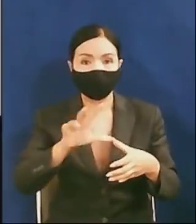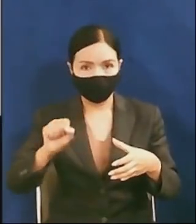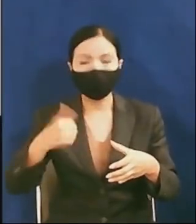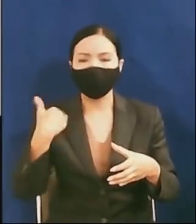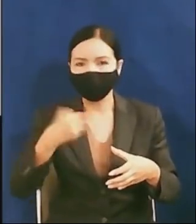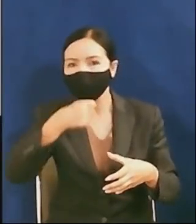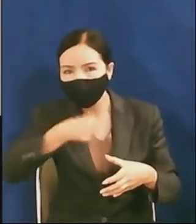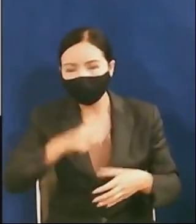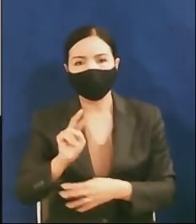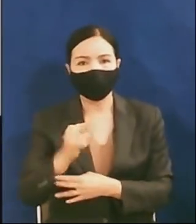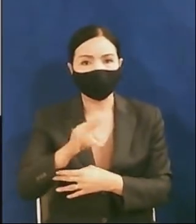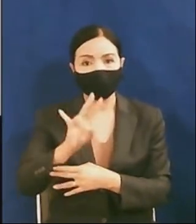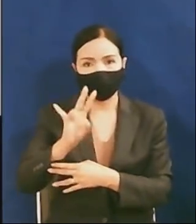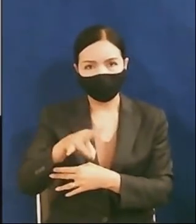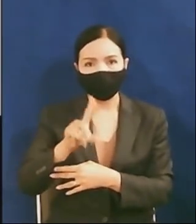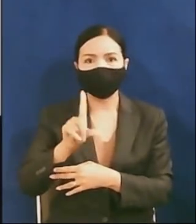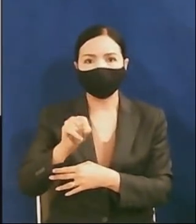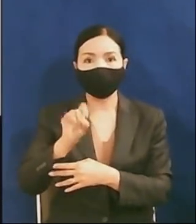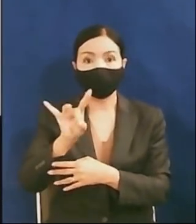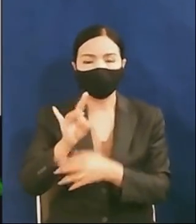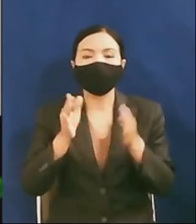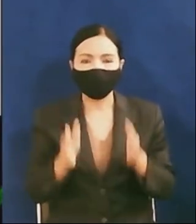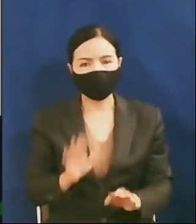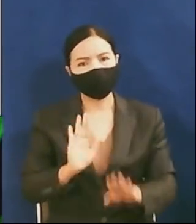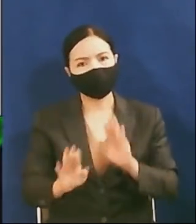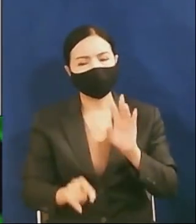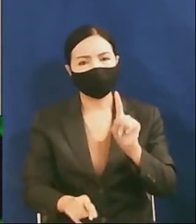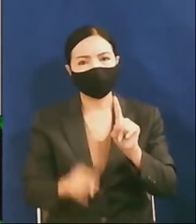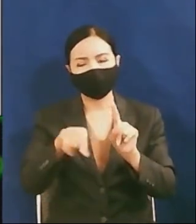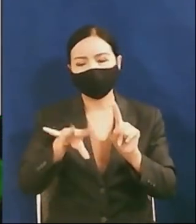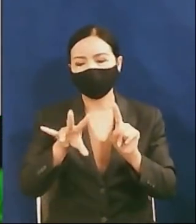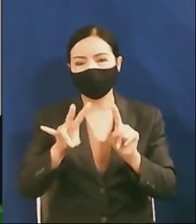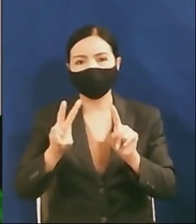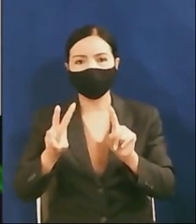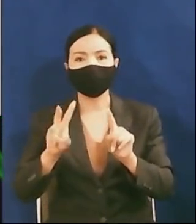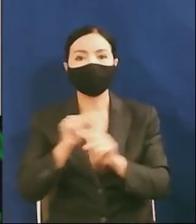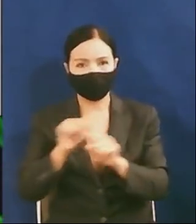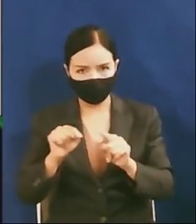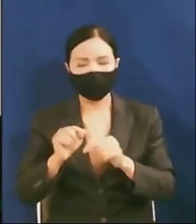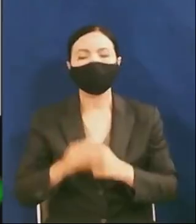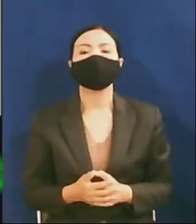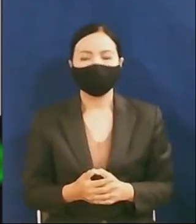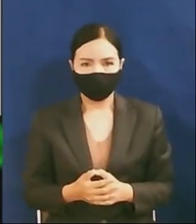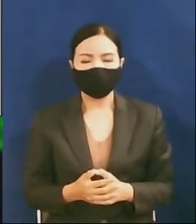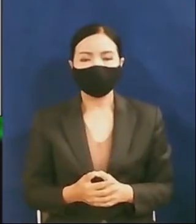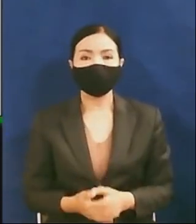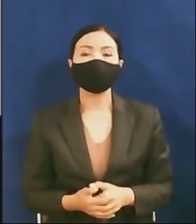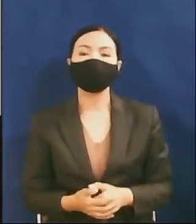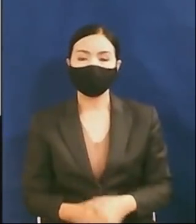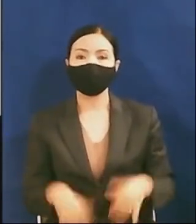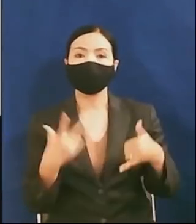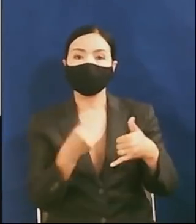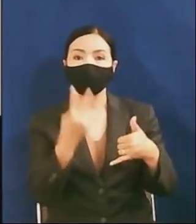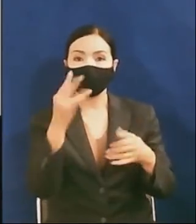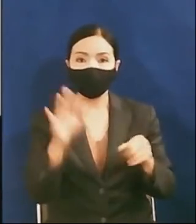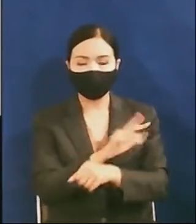สูงอายุอยู่ 27,028 รายคิดเป็น 7.6% นะครับแล้วก็ในคนที่ฉีดครบไปแล้ว